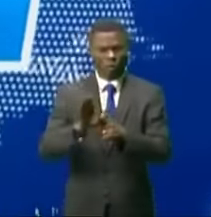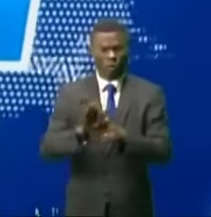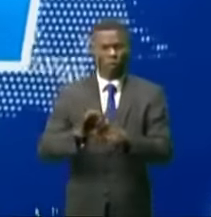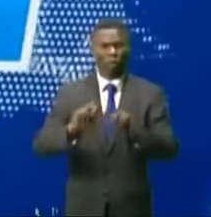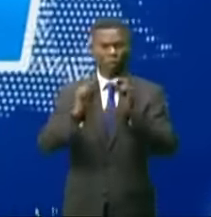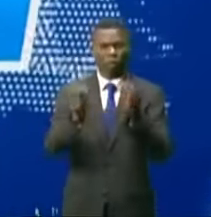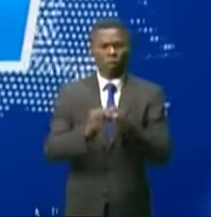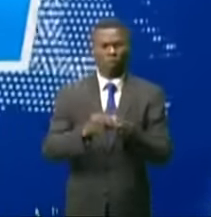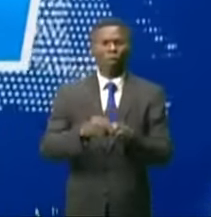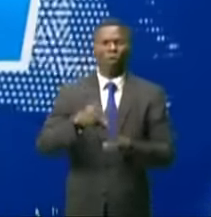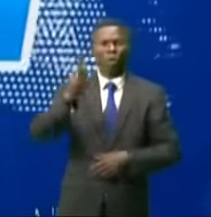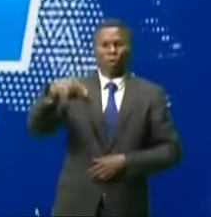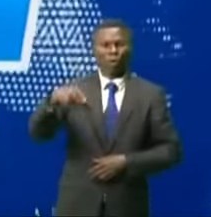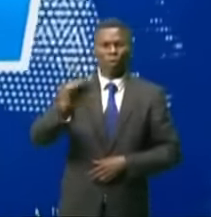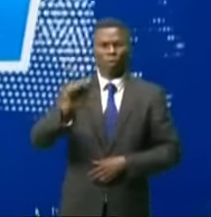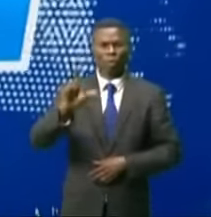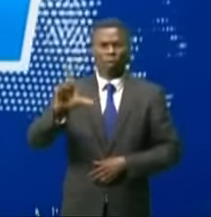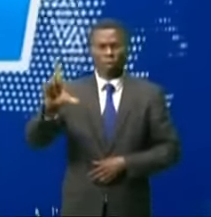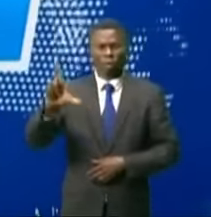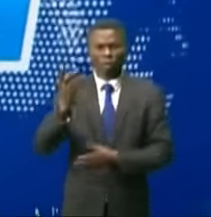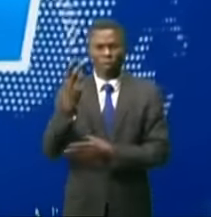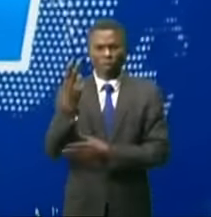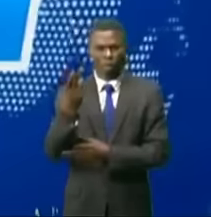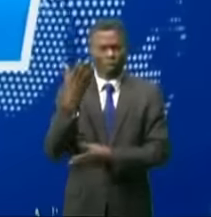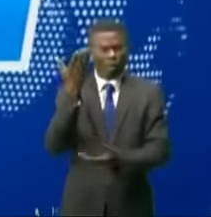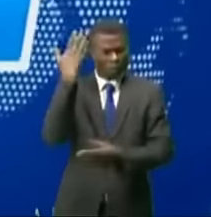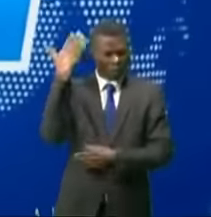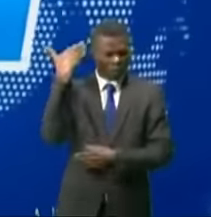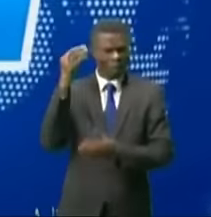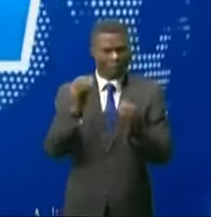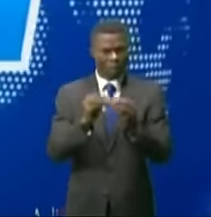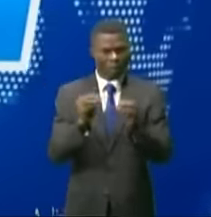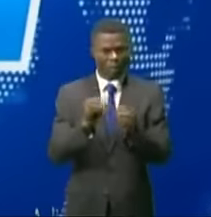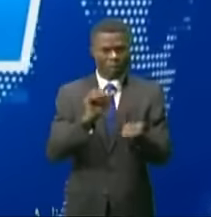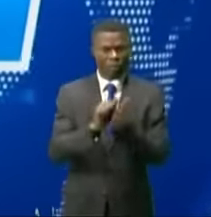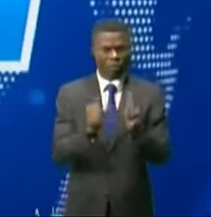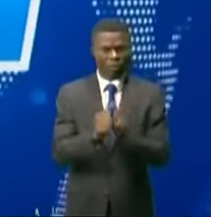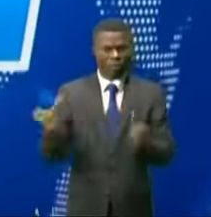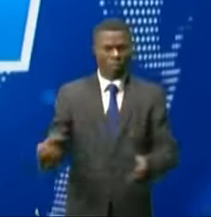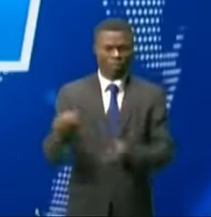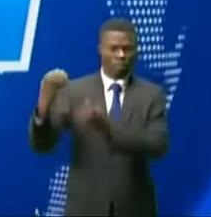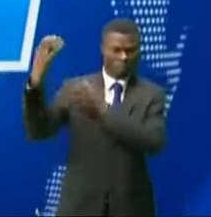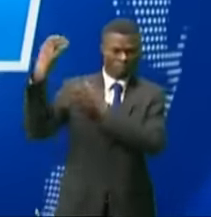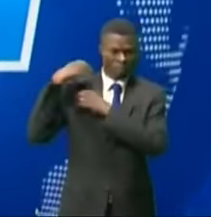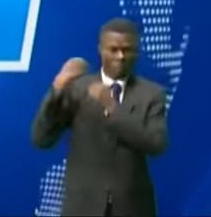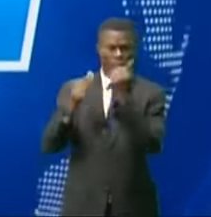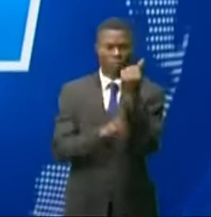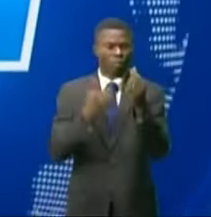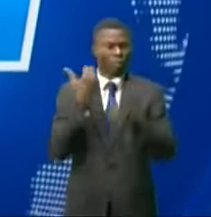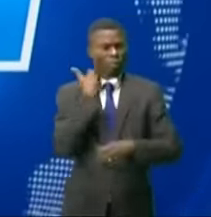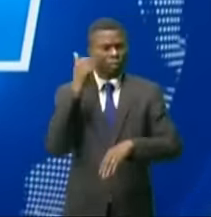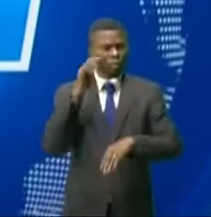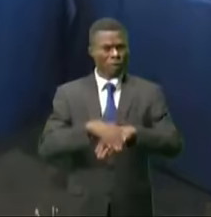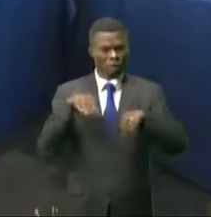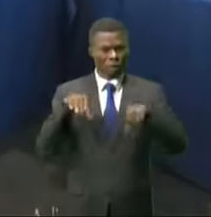Palou pour évaluer les recommandations des réunions précédentes dans le cadre de la prise en charge du paludisme en RDC. À